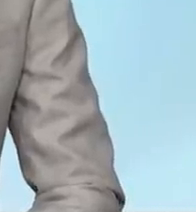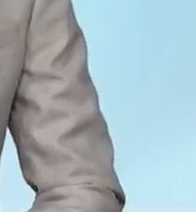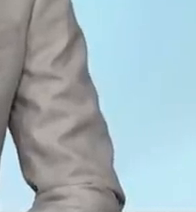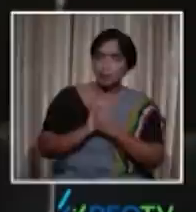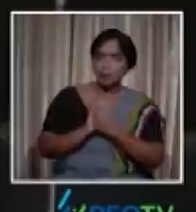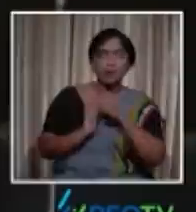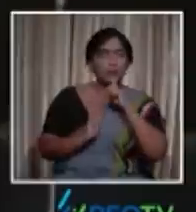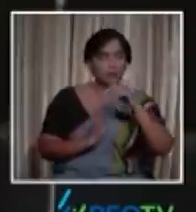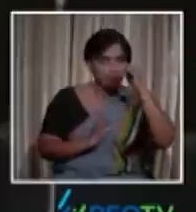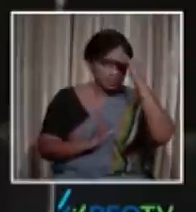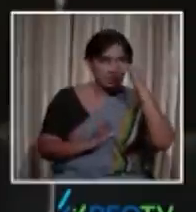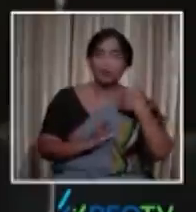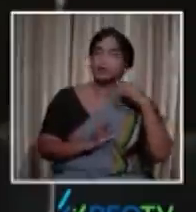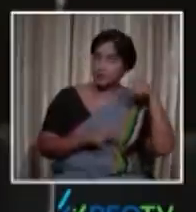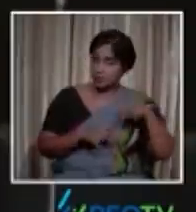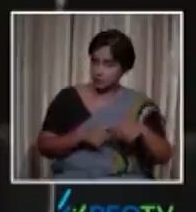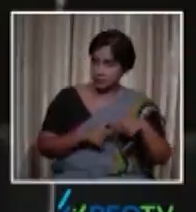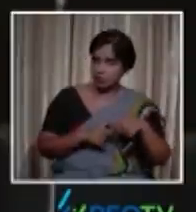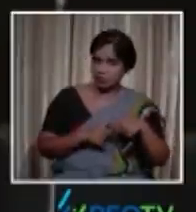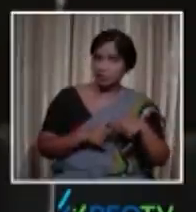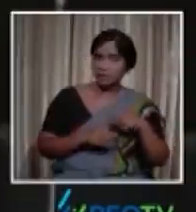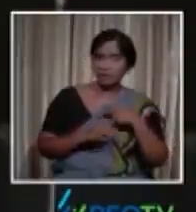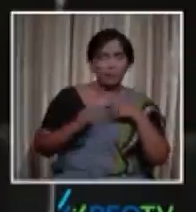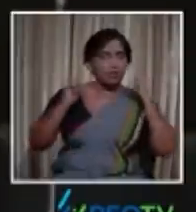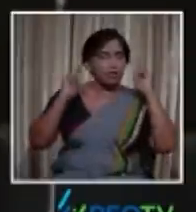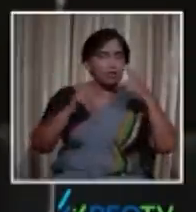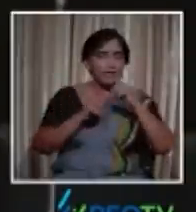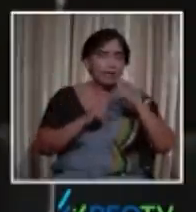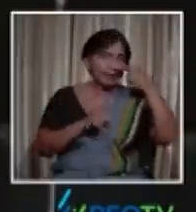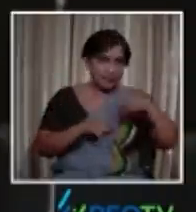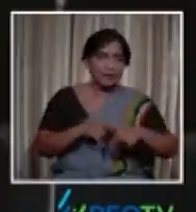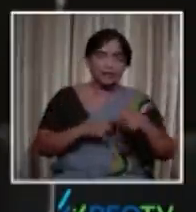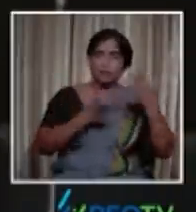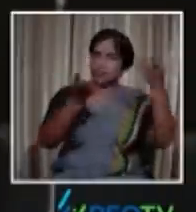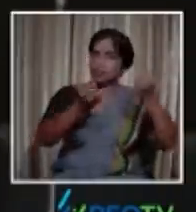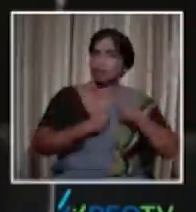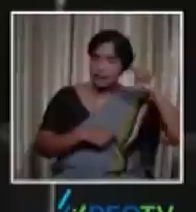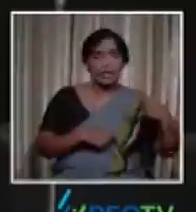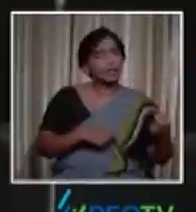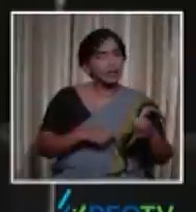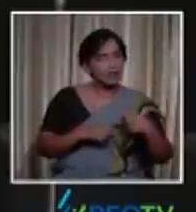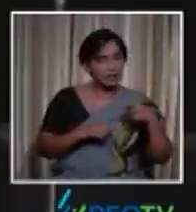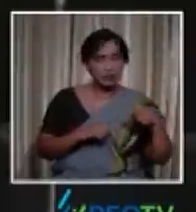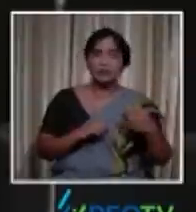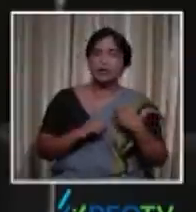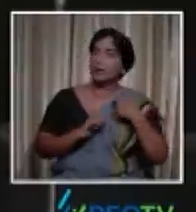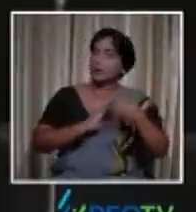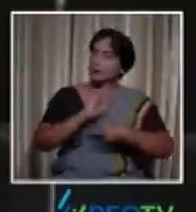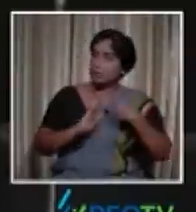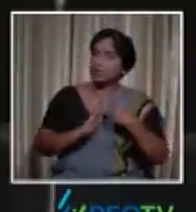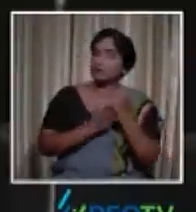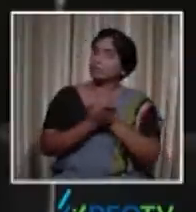නියමිතයි විශේෂයෙන්ම අද වන විට අපිට ප්‍රමාණවත් ඩීසල් තොග ලැබිලා තිබෙනවා ඊයේ දවස වෙන විට අපි දිවයින පුරා